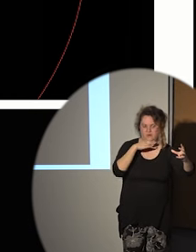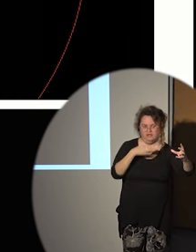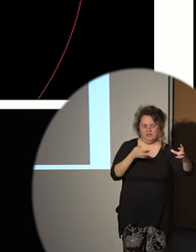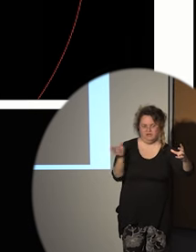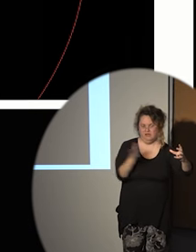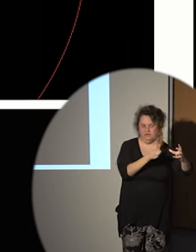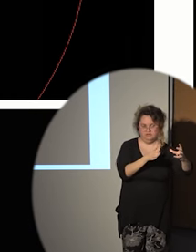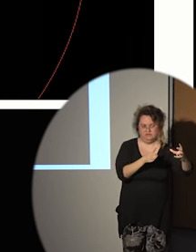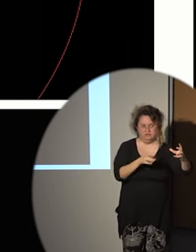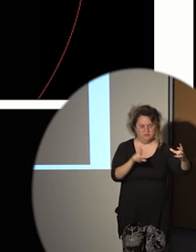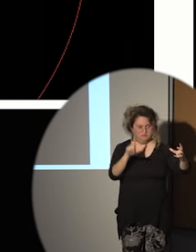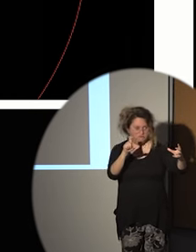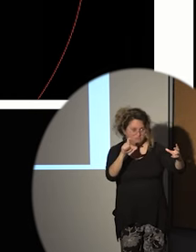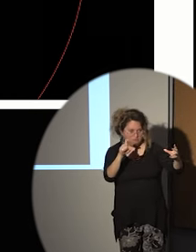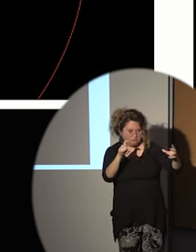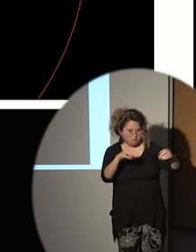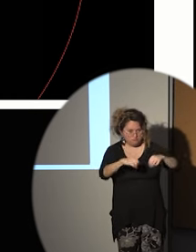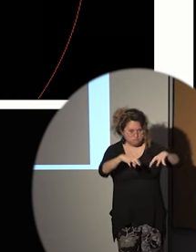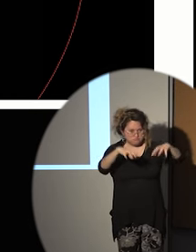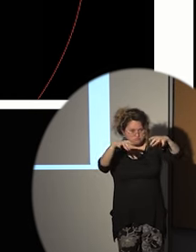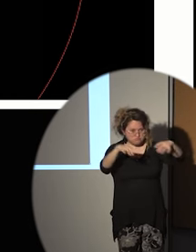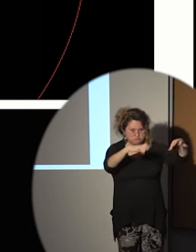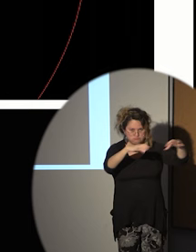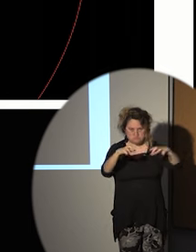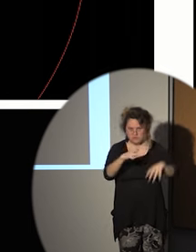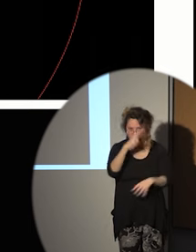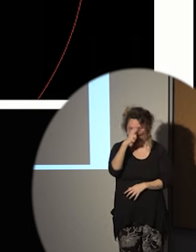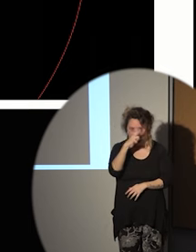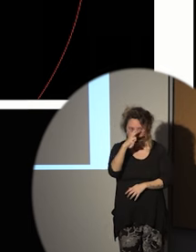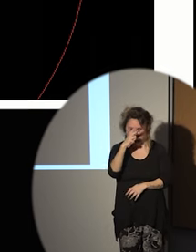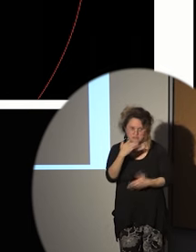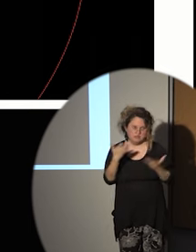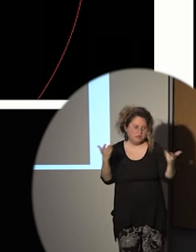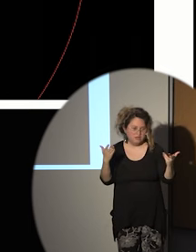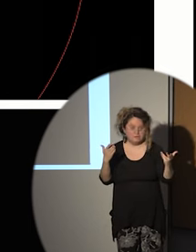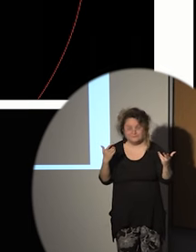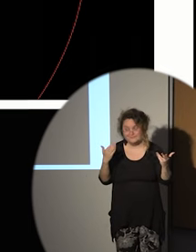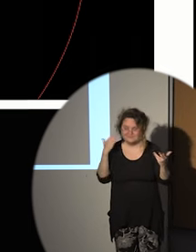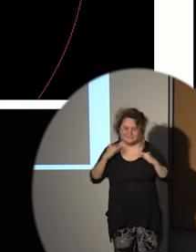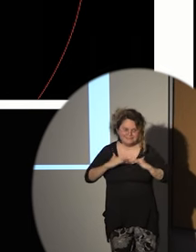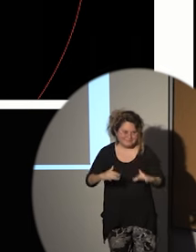bah, l'eau est uniquement gazeuse. Ce n'est pas très bon pour les bains.